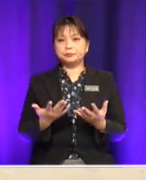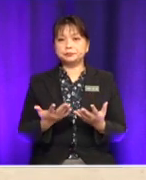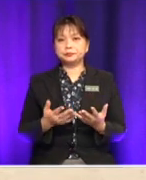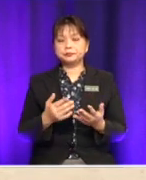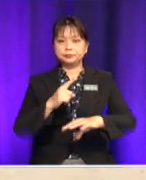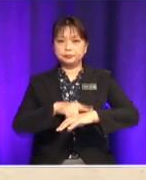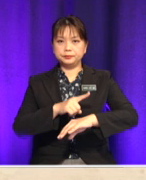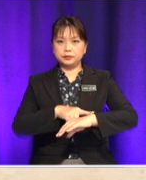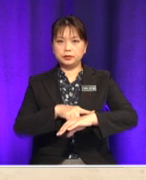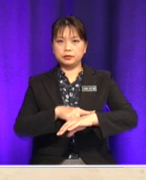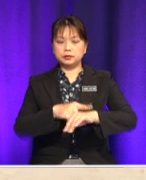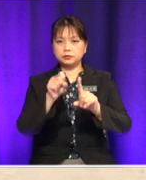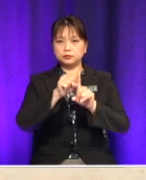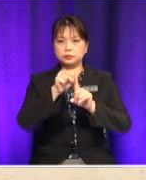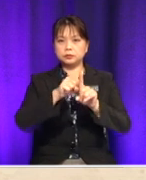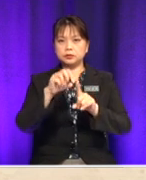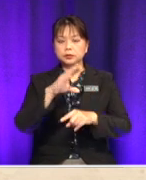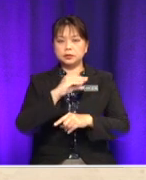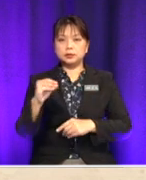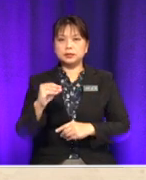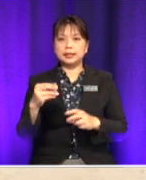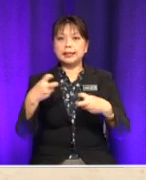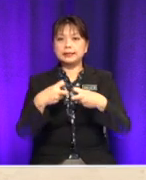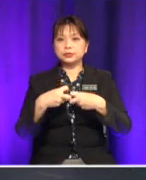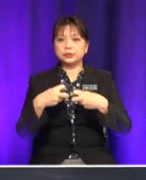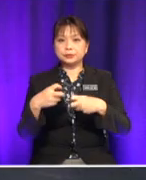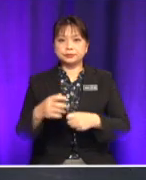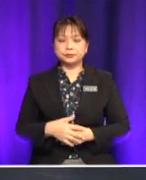massa suhu dan arus listrik